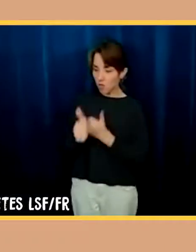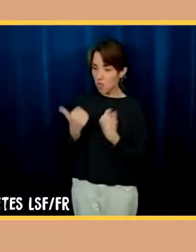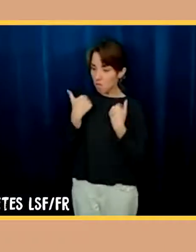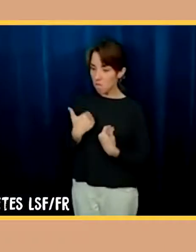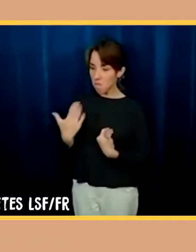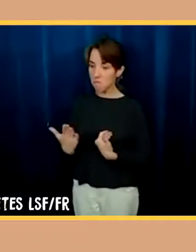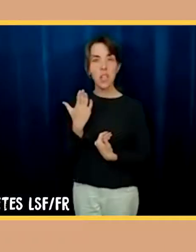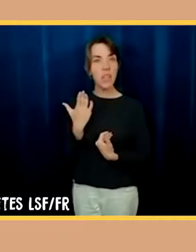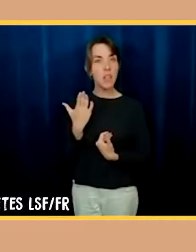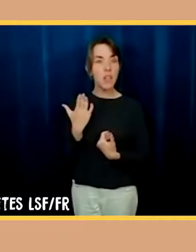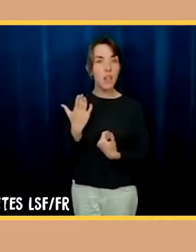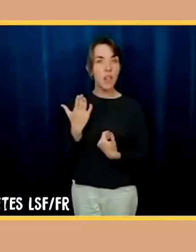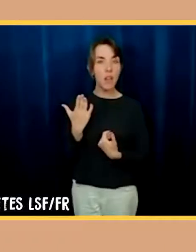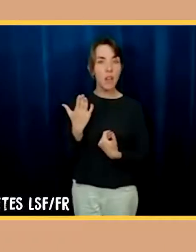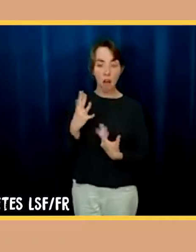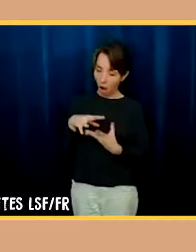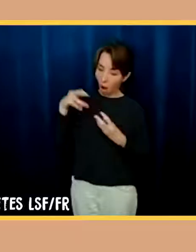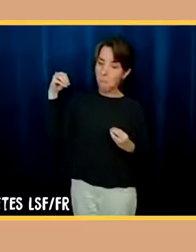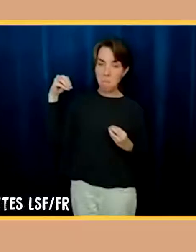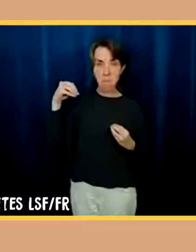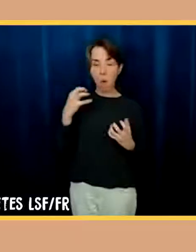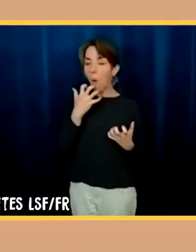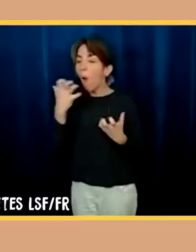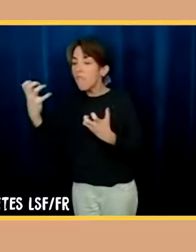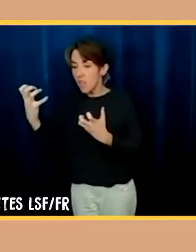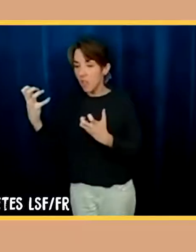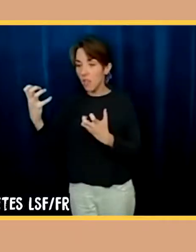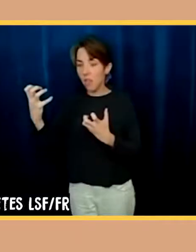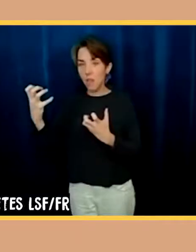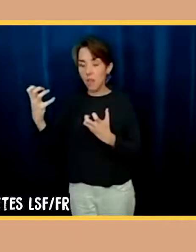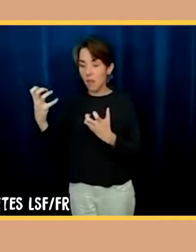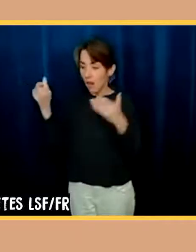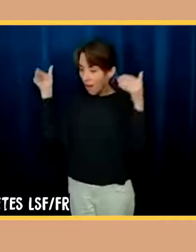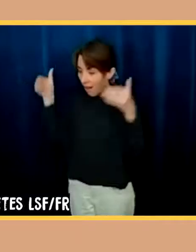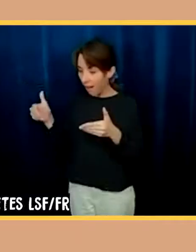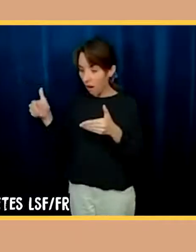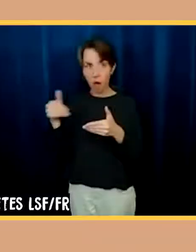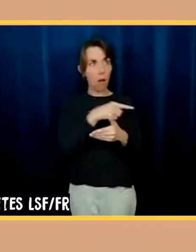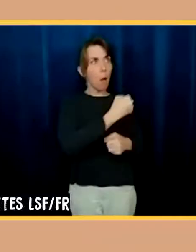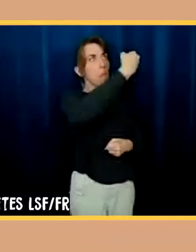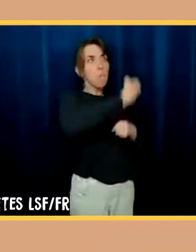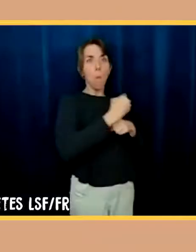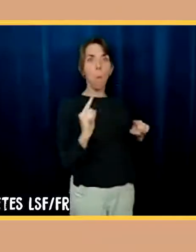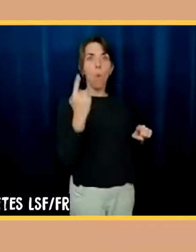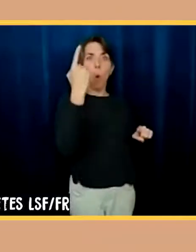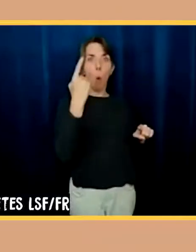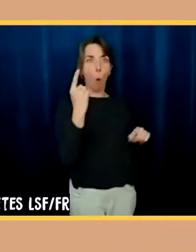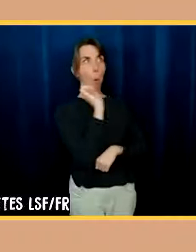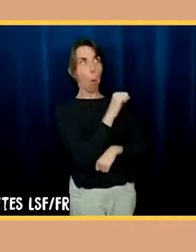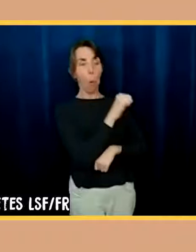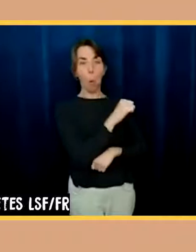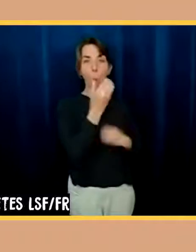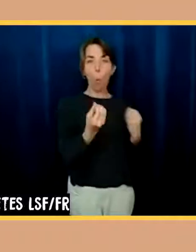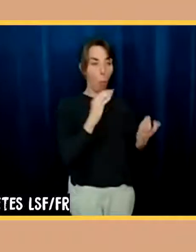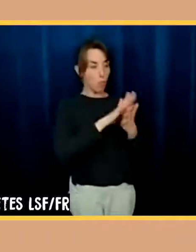en tout cas leurs âmes et leurs désirs, au lieu finalement de répondre à un ordre divin ou à des pratiques